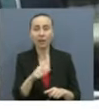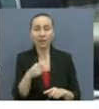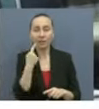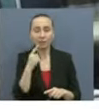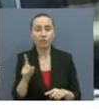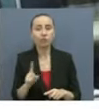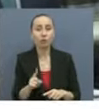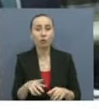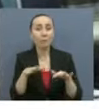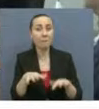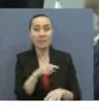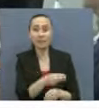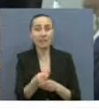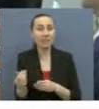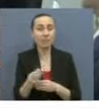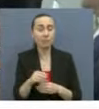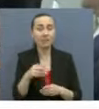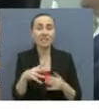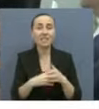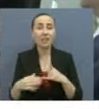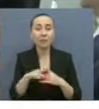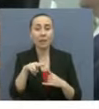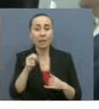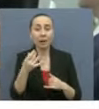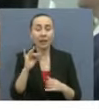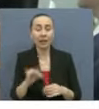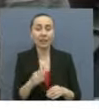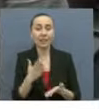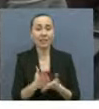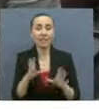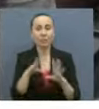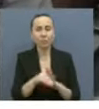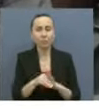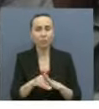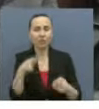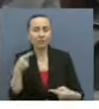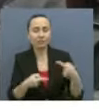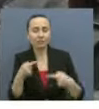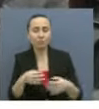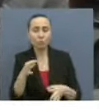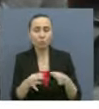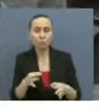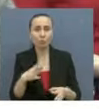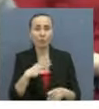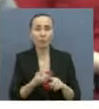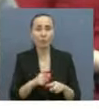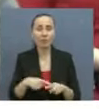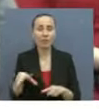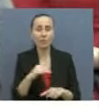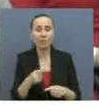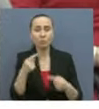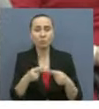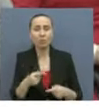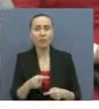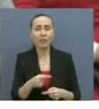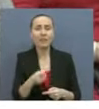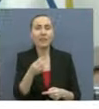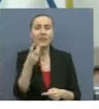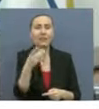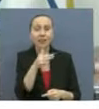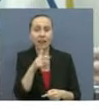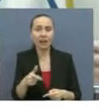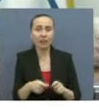местное товарищество не выплачивает земельные паи. Есть внутренние разногласия, судебные тяжбы. Бесконечные споры длятся несколько лет. Аким области